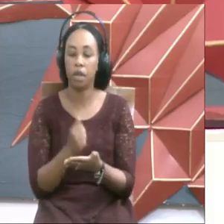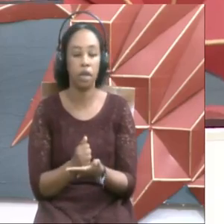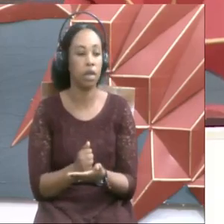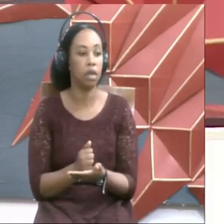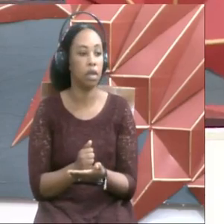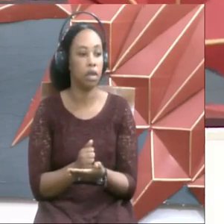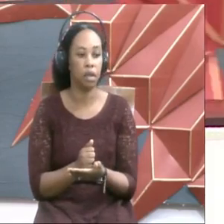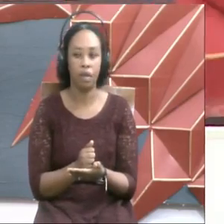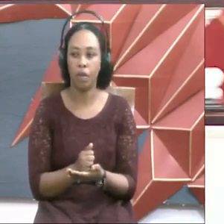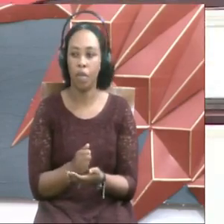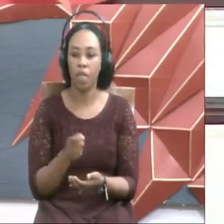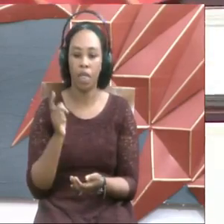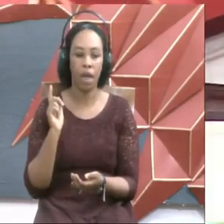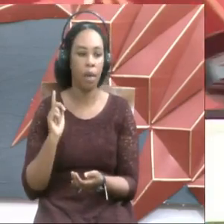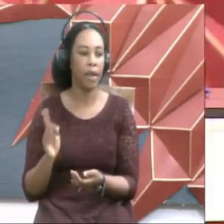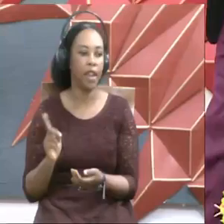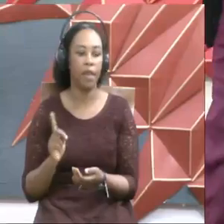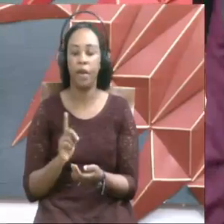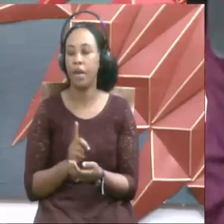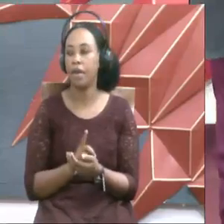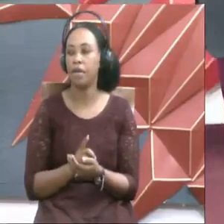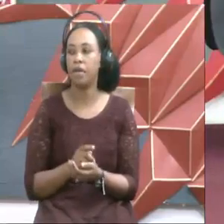pour la parole?